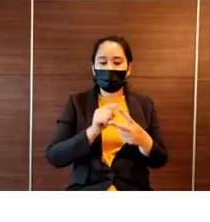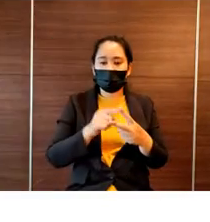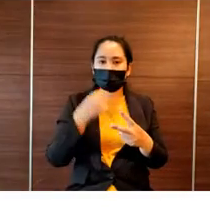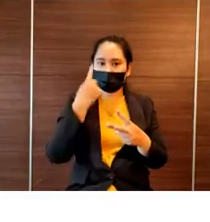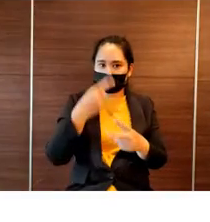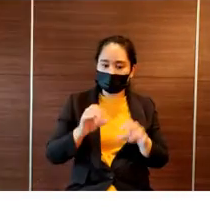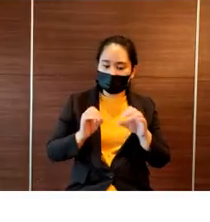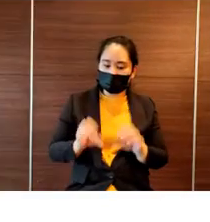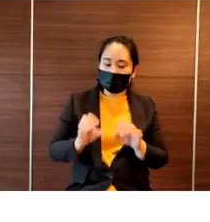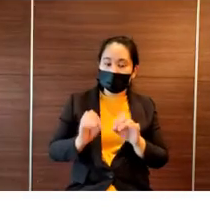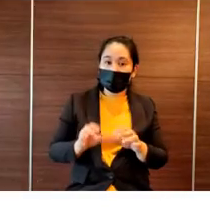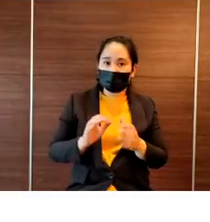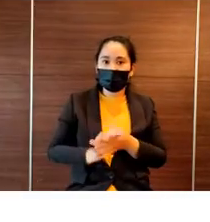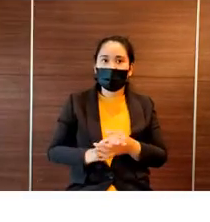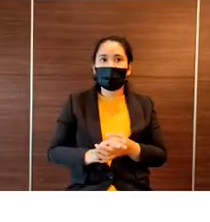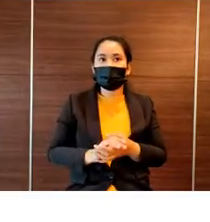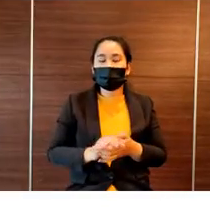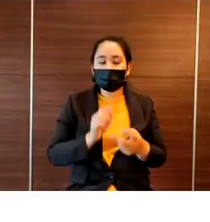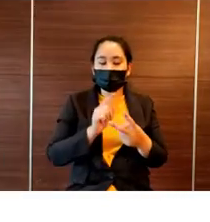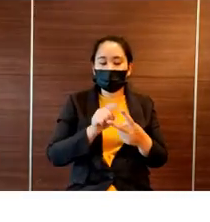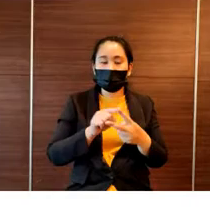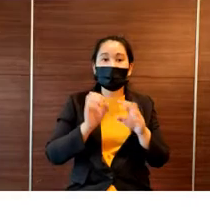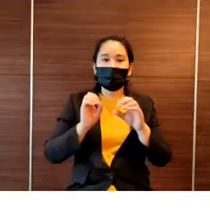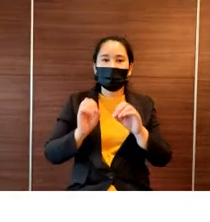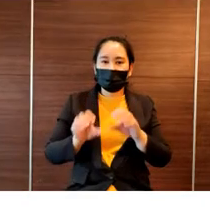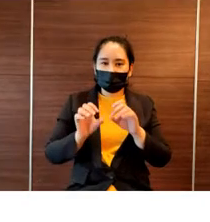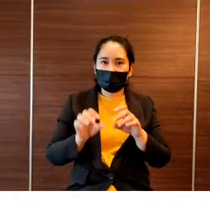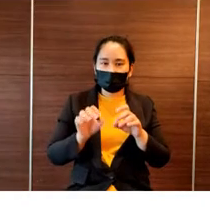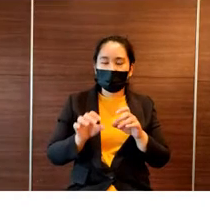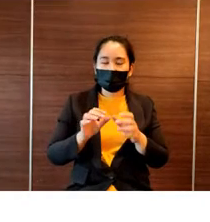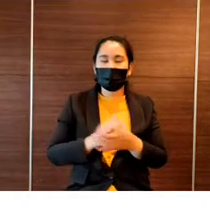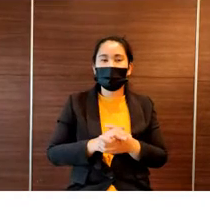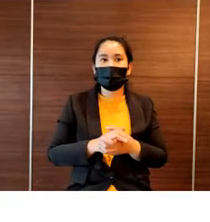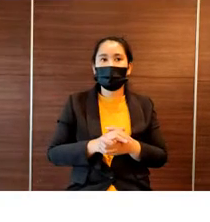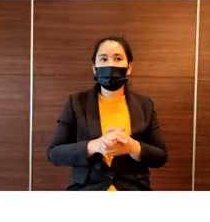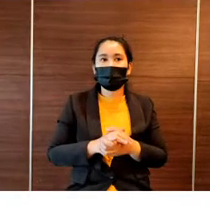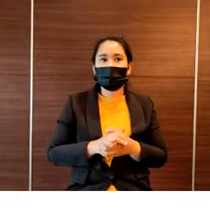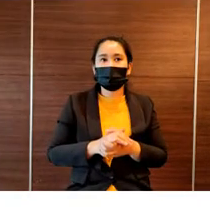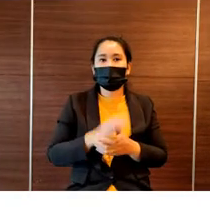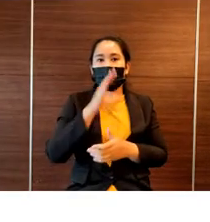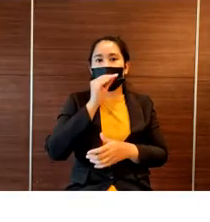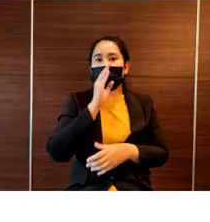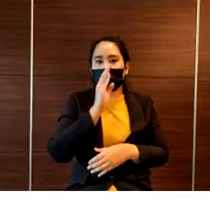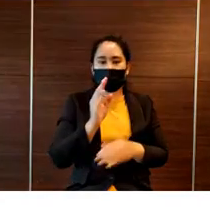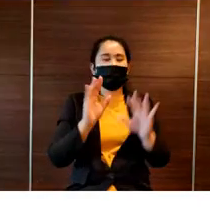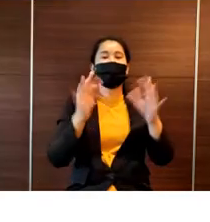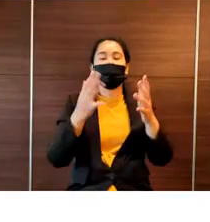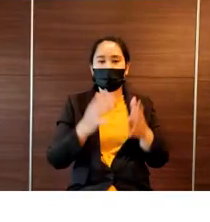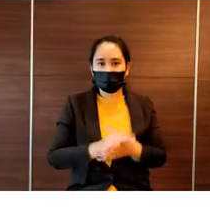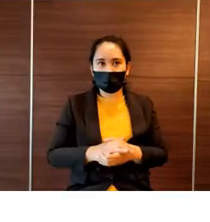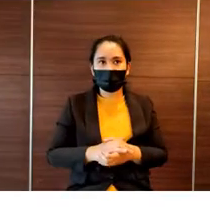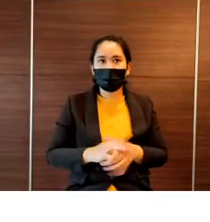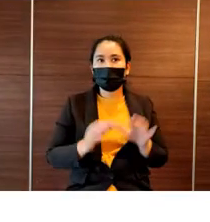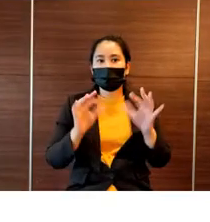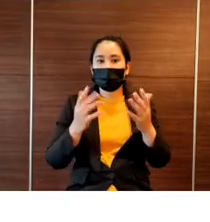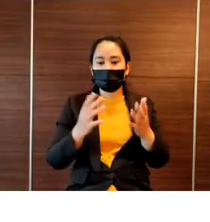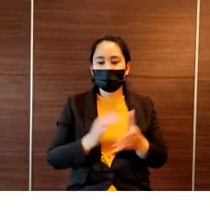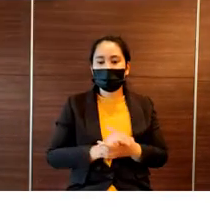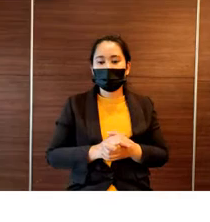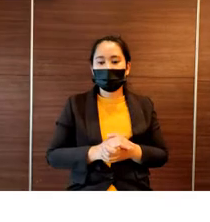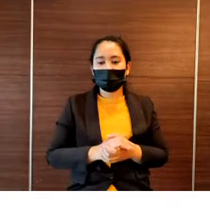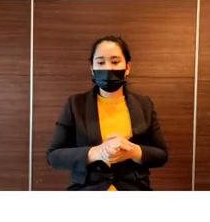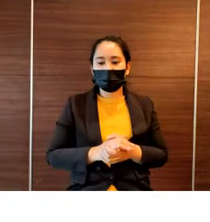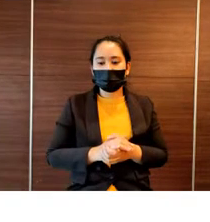จะไปเทรนแล้วก็เพื่อจะให้เป็นนักบำบัดหรือเข้าใจต่ออันนี้ต้องบอกตรงๆว่ายังไม่มีนะครับยังไม่มีอันดับ